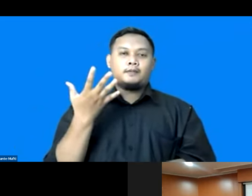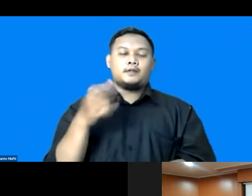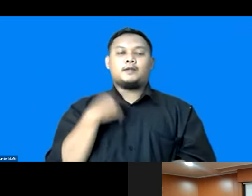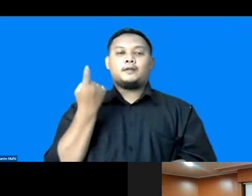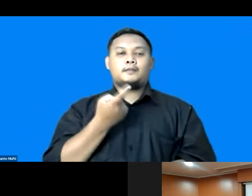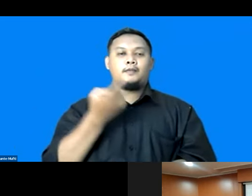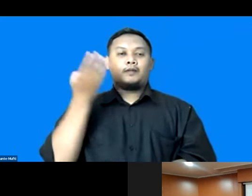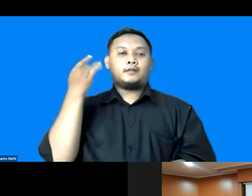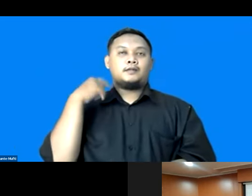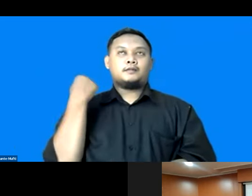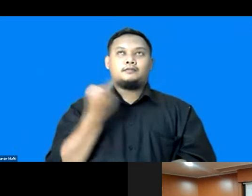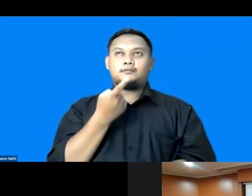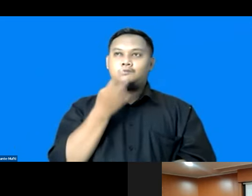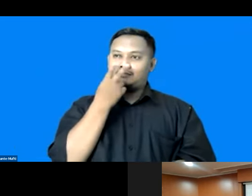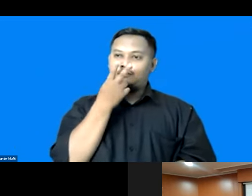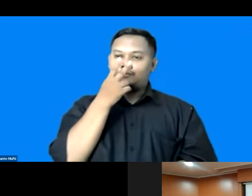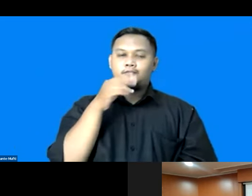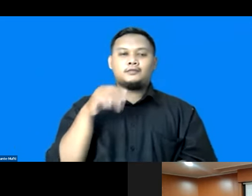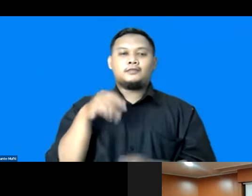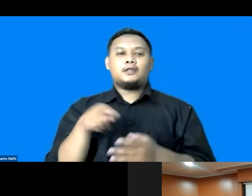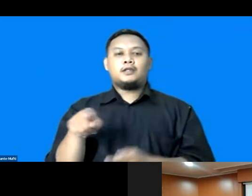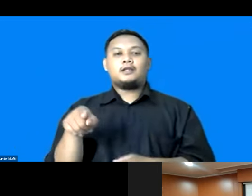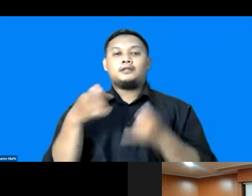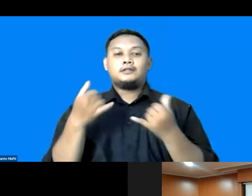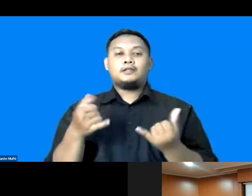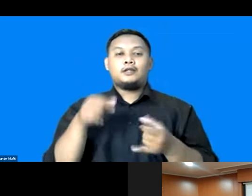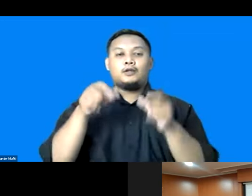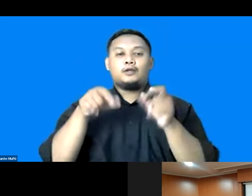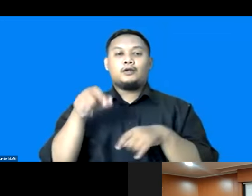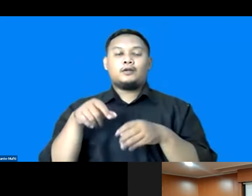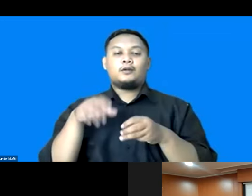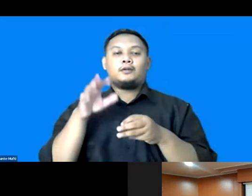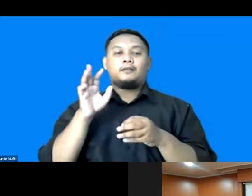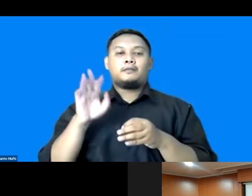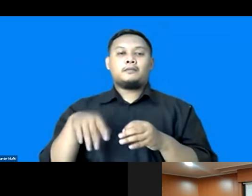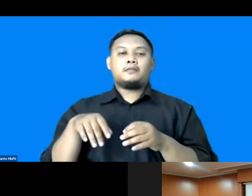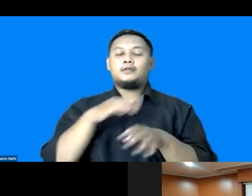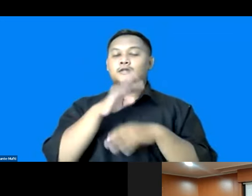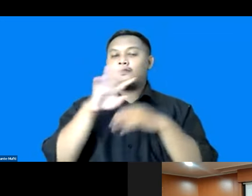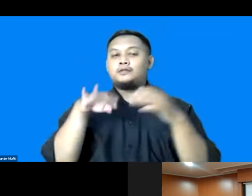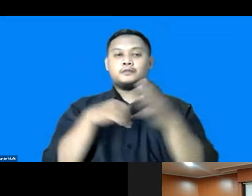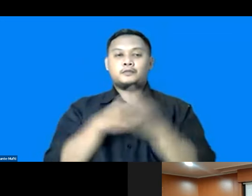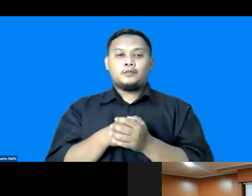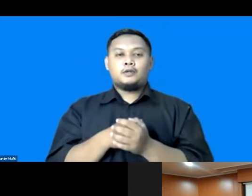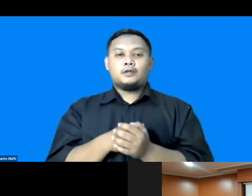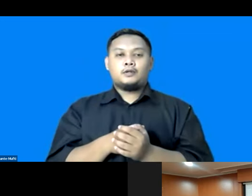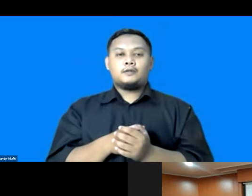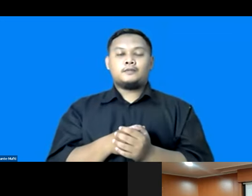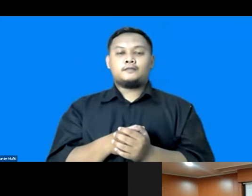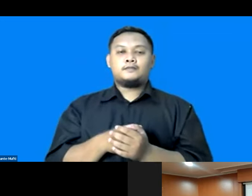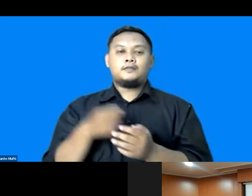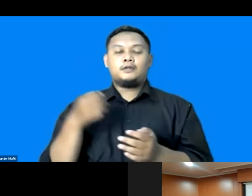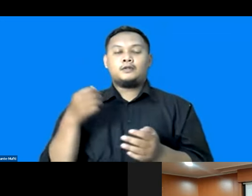di jalan-jalan yang dipasang, kebetulan sekarang tuh orang lagi masif ingin bangun semua hal yang